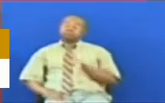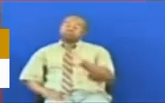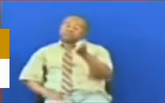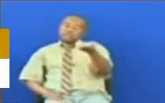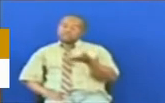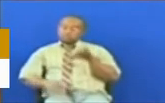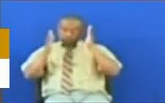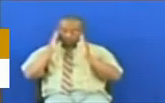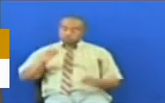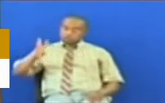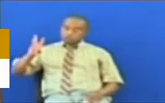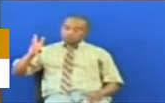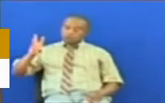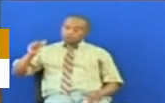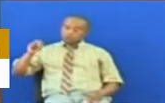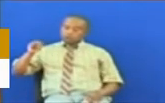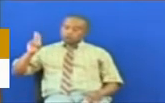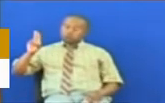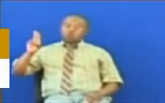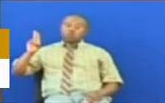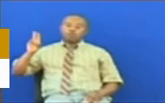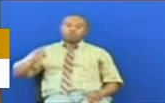Ame, nikushakutaja.